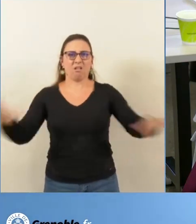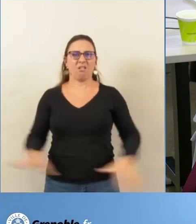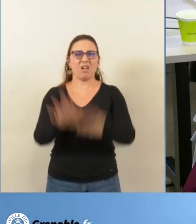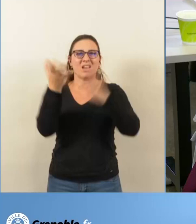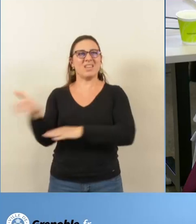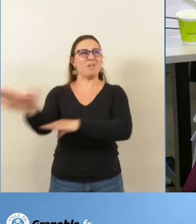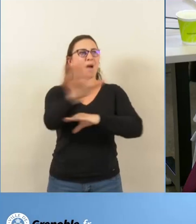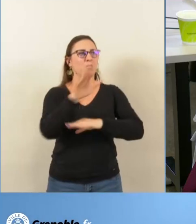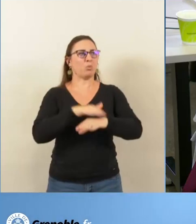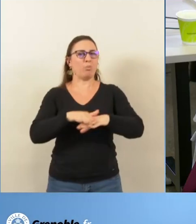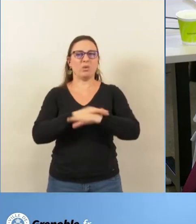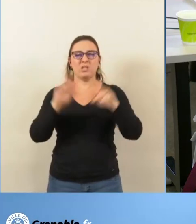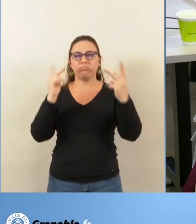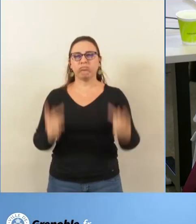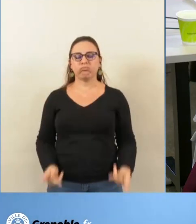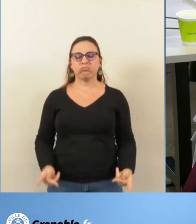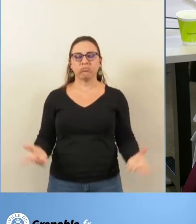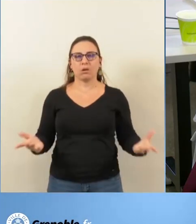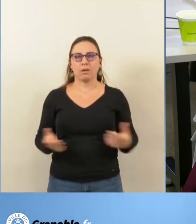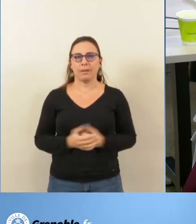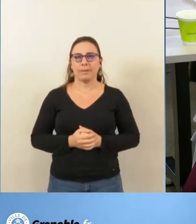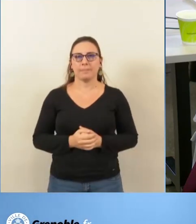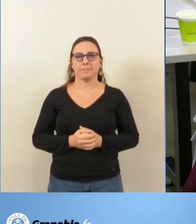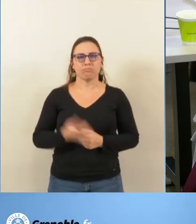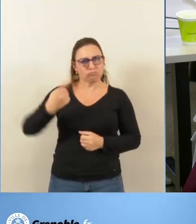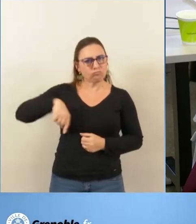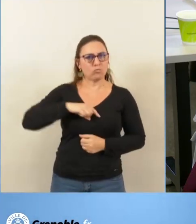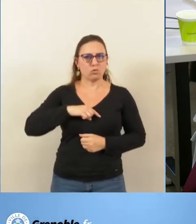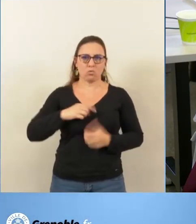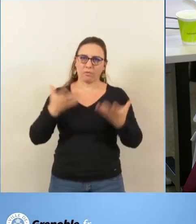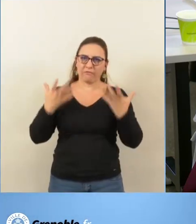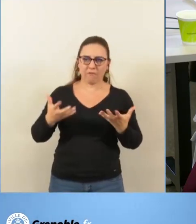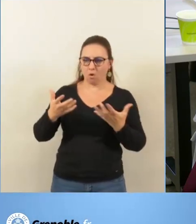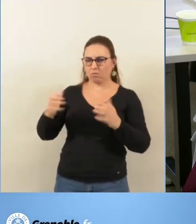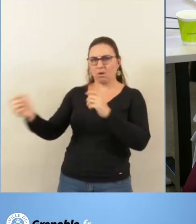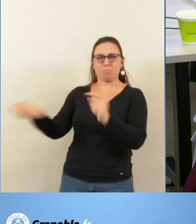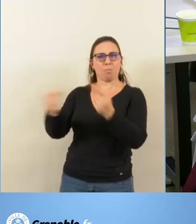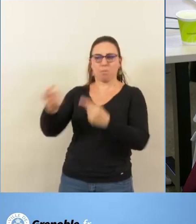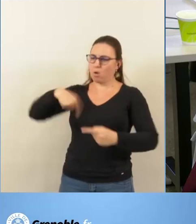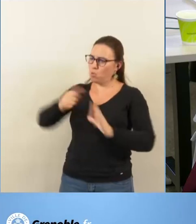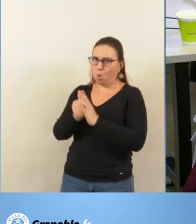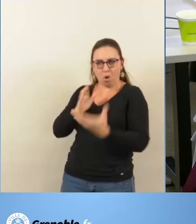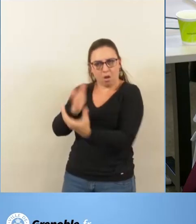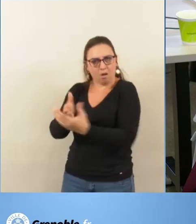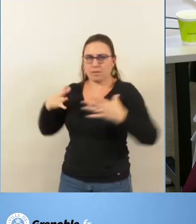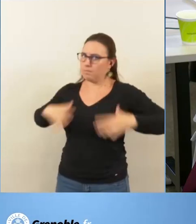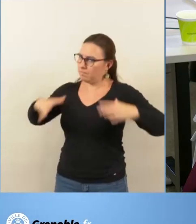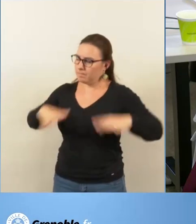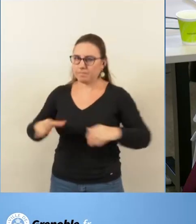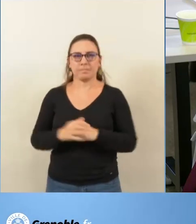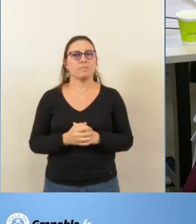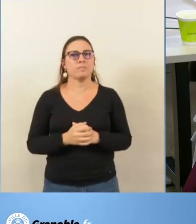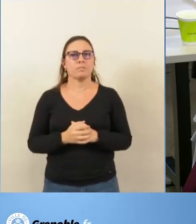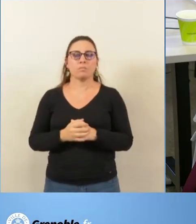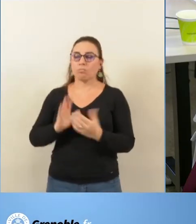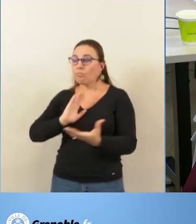déplorable de la politique alors parce que nous considérons que nous n'avons pas arbitré ces conflits parce que nous considérons que nous n'avons